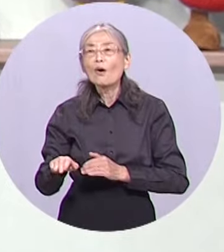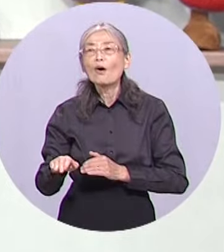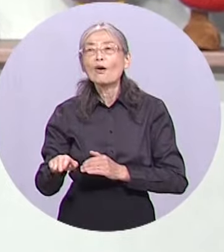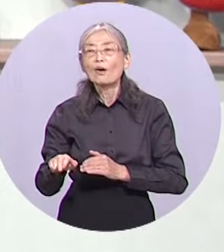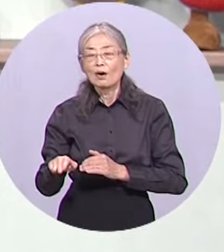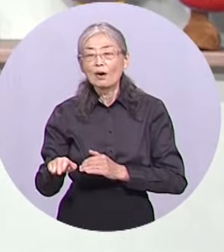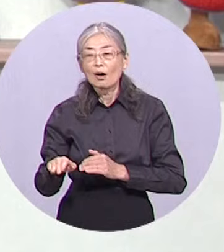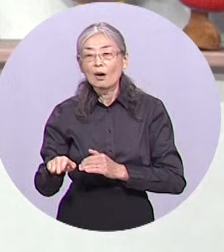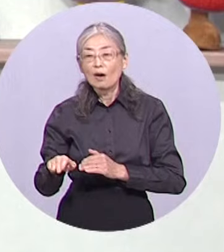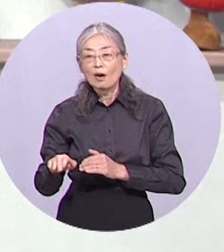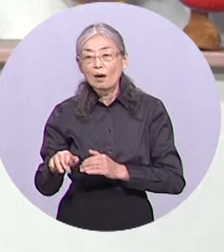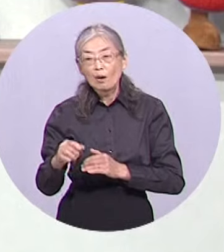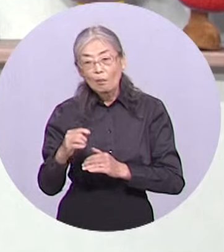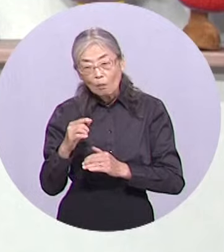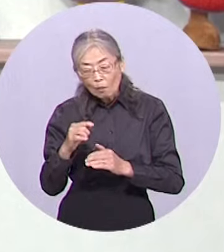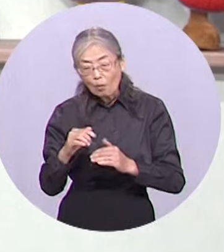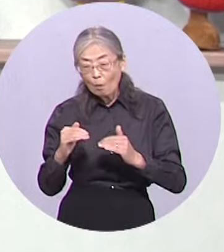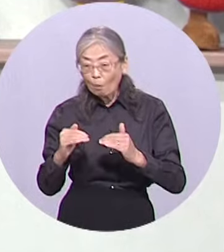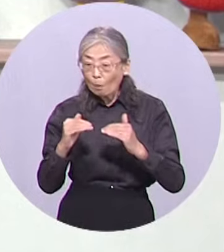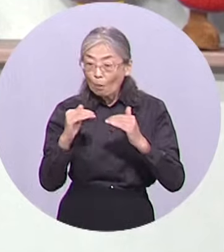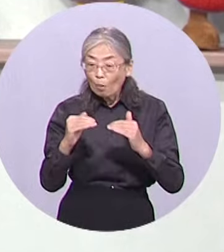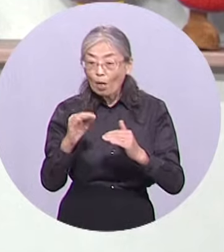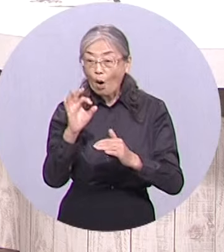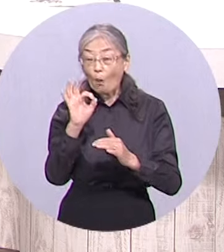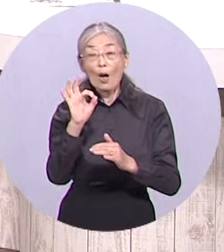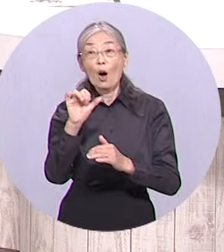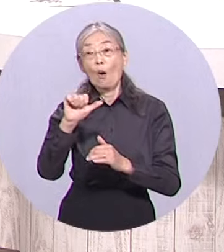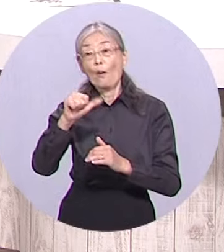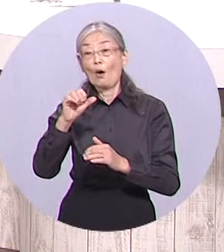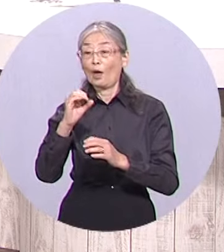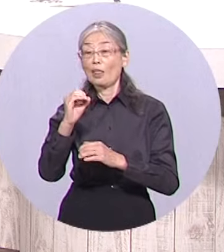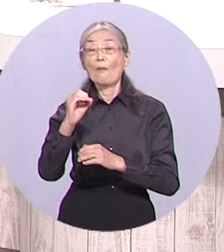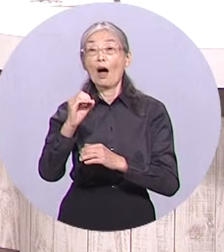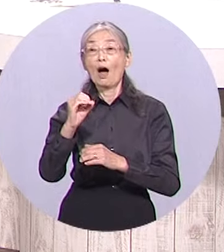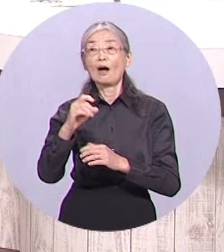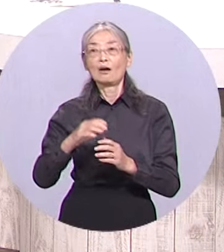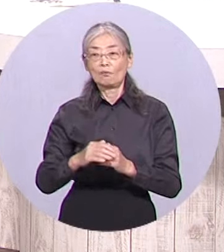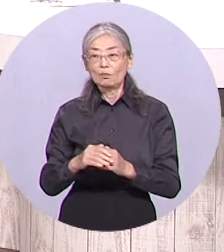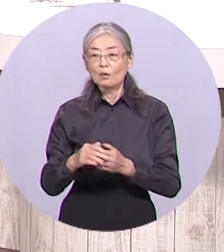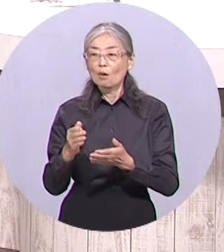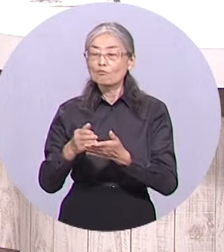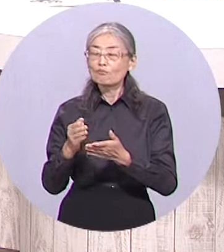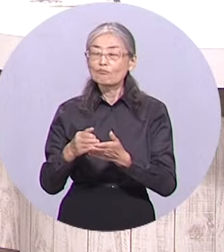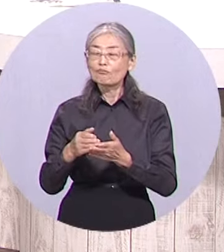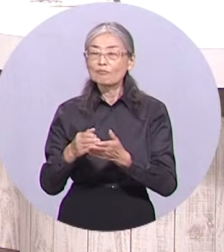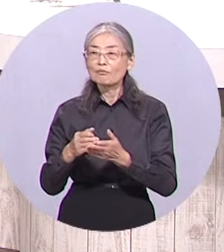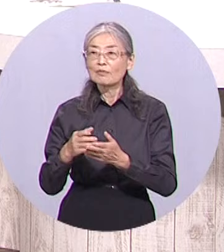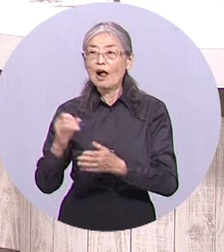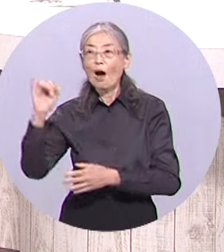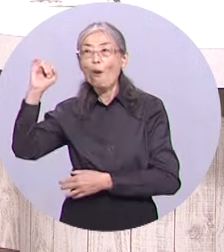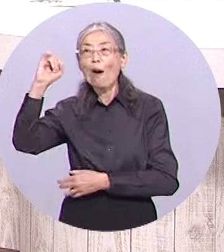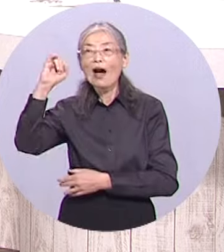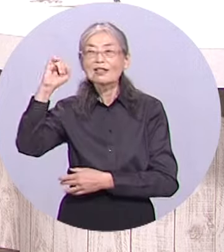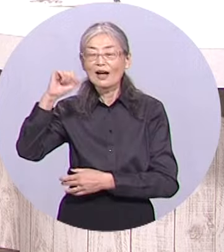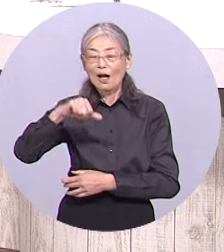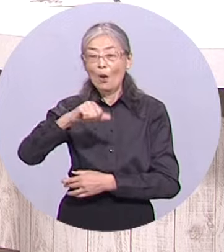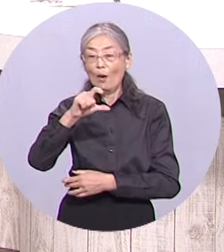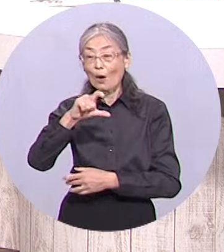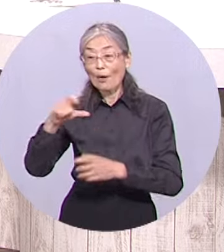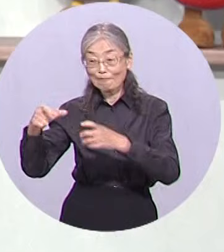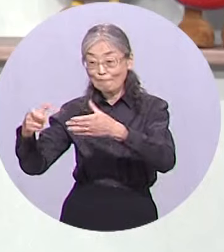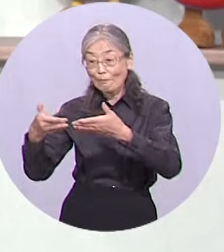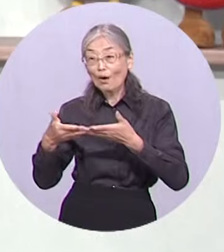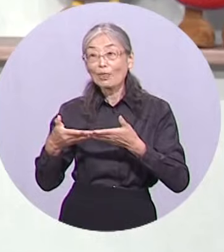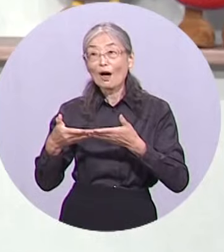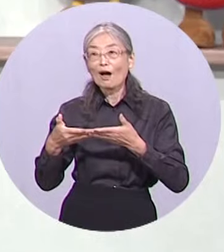時にはもう500円玉しか知らなかったんですよ、っていう話を家族で話してたら、この間祖母から500円札をもらいまして、な